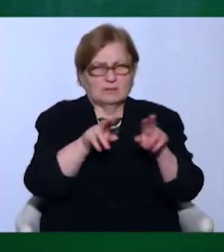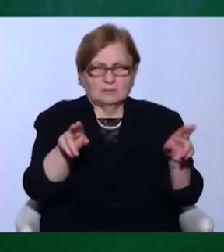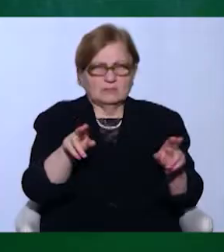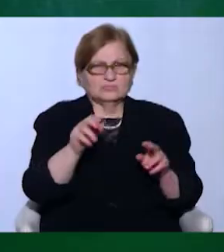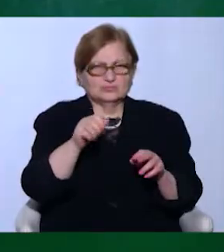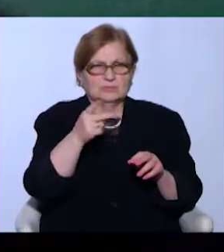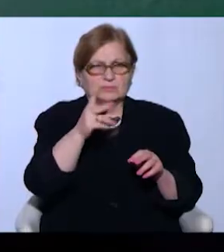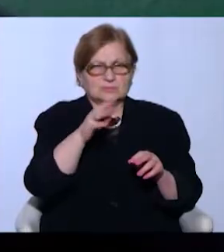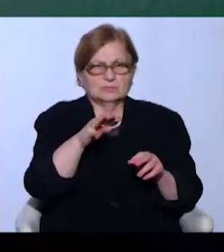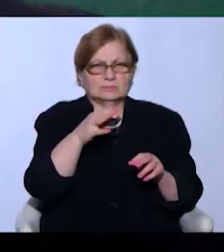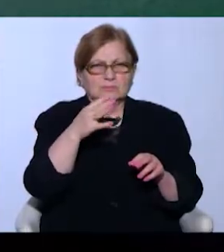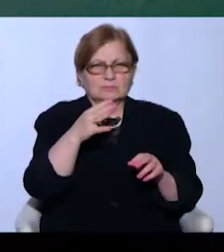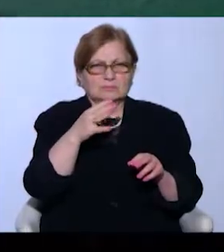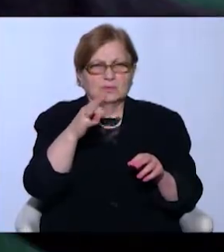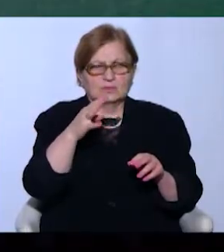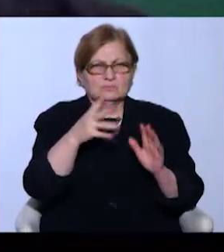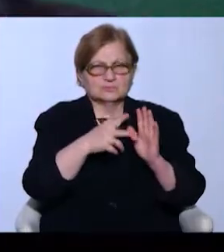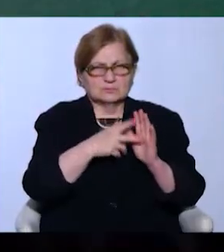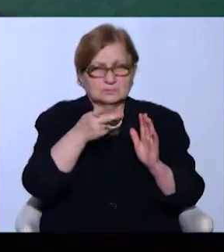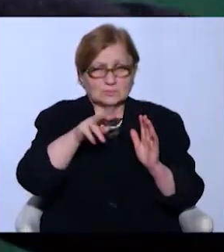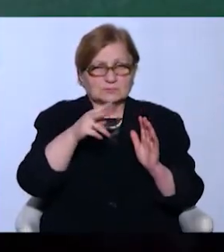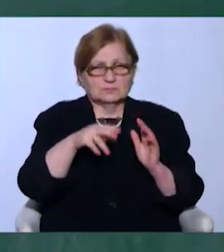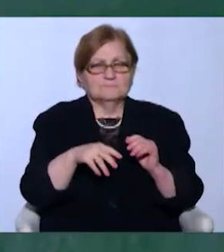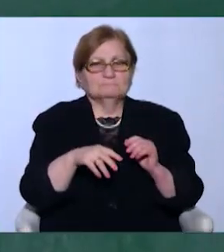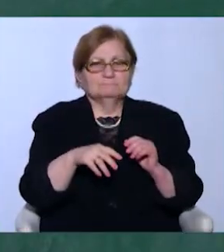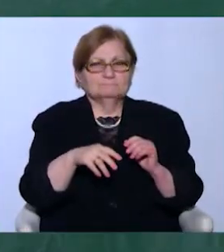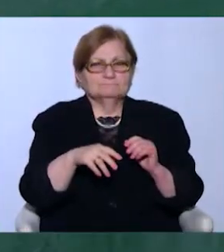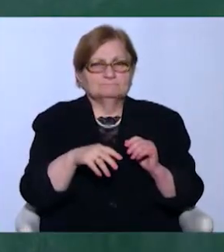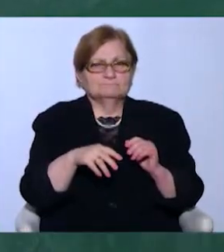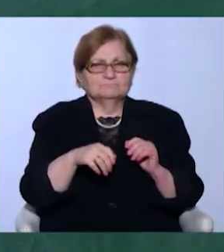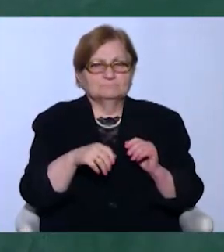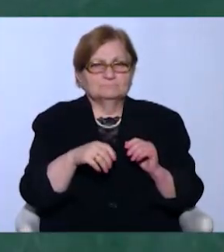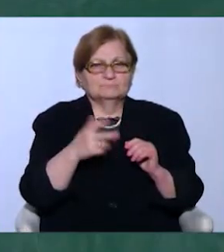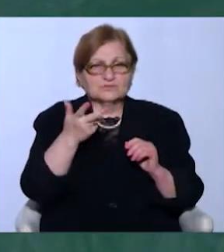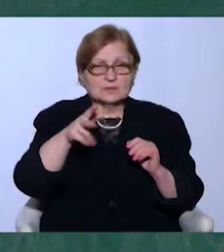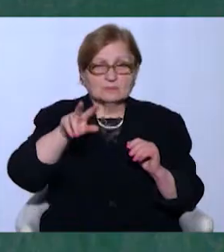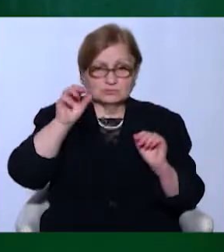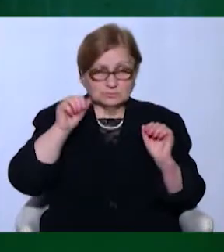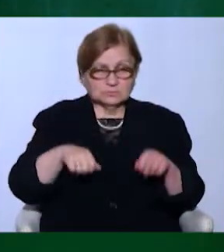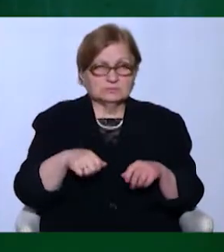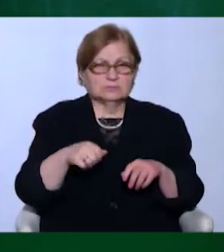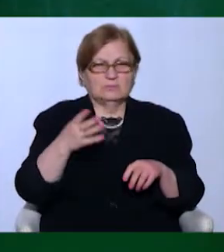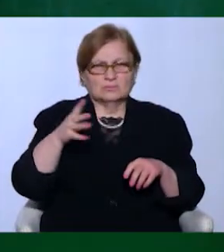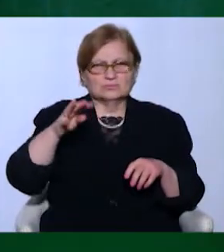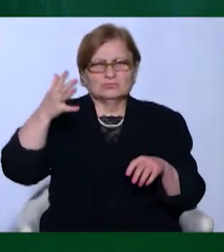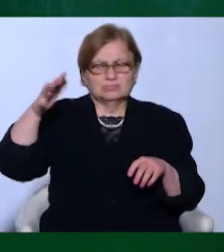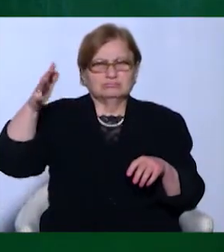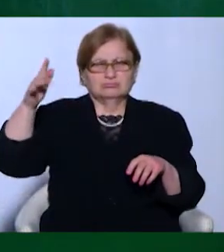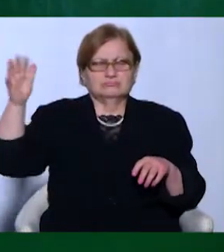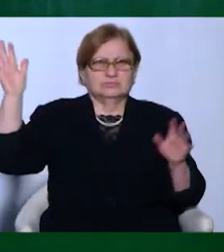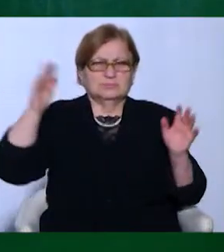24, 48, ანუ 2 ჯერ 24, 3 ჯერ 24,